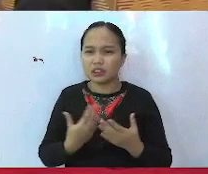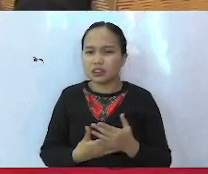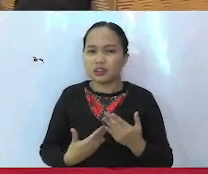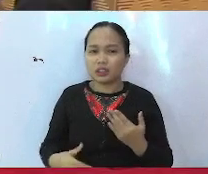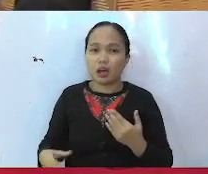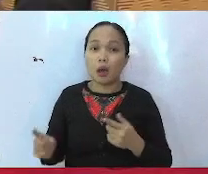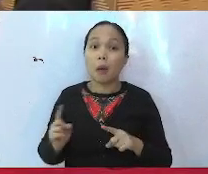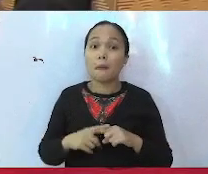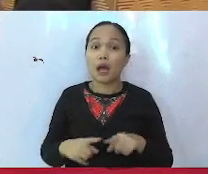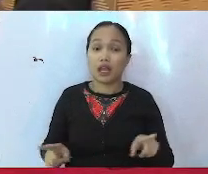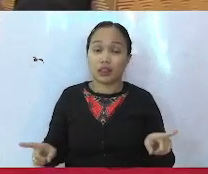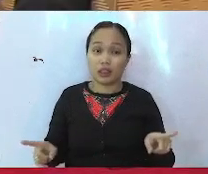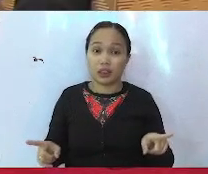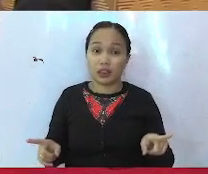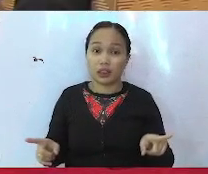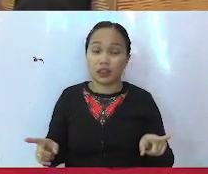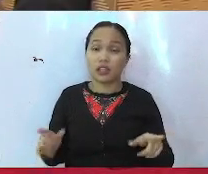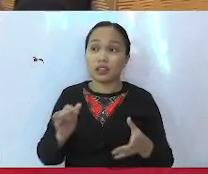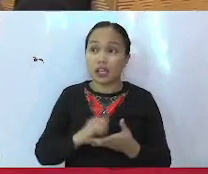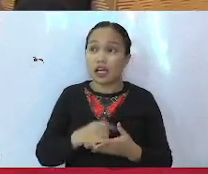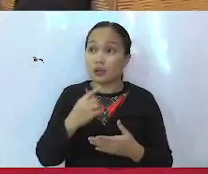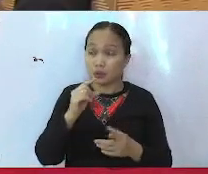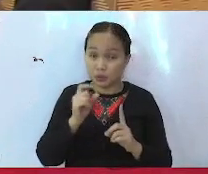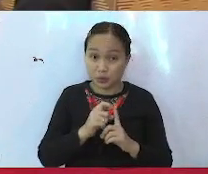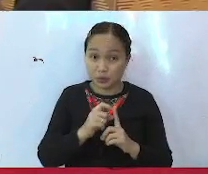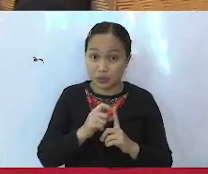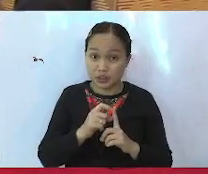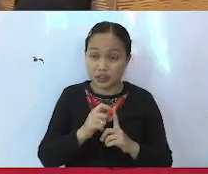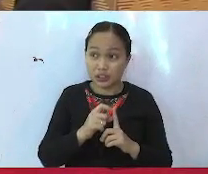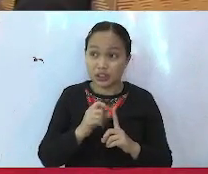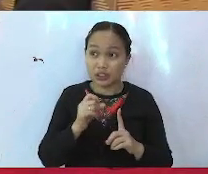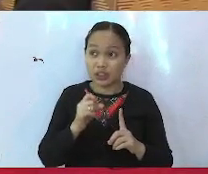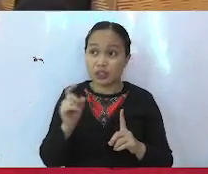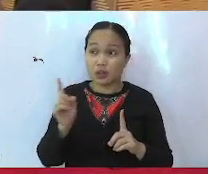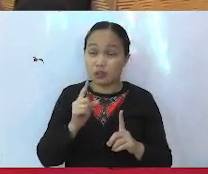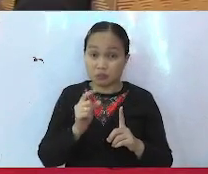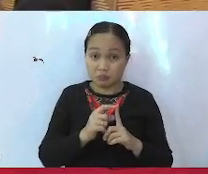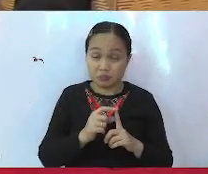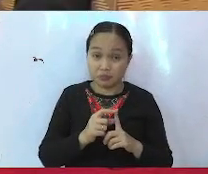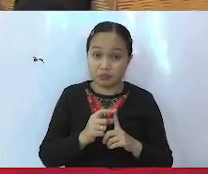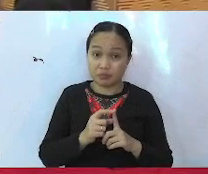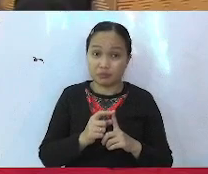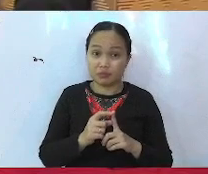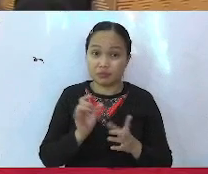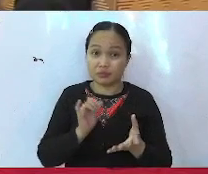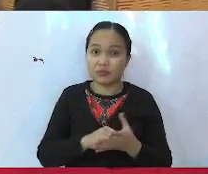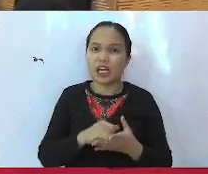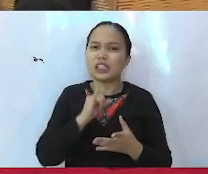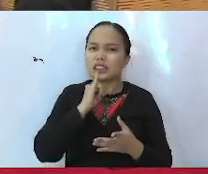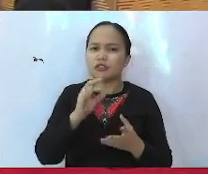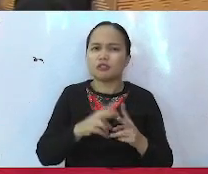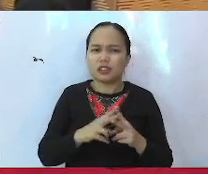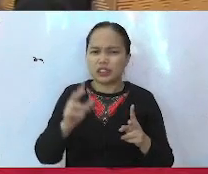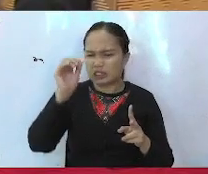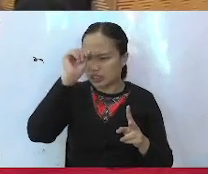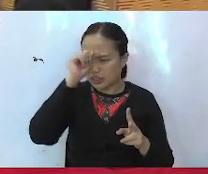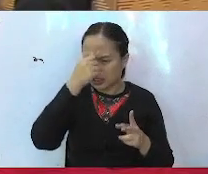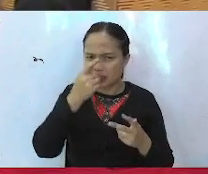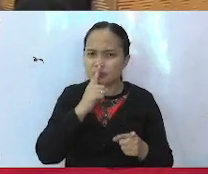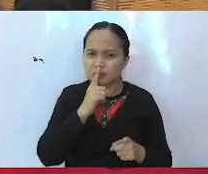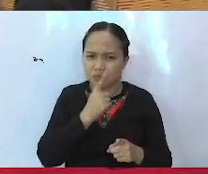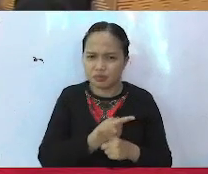pero that saying, yung kasabihan na yun, young people, talagang yun yung tumatak sa akin ngayong gabi. Totoo